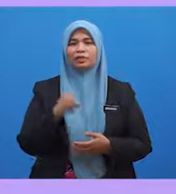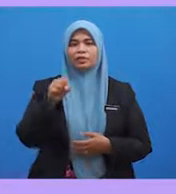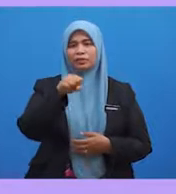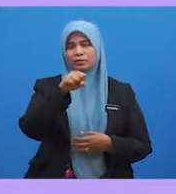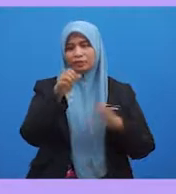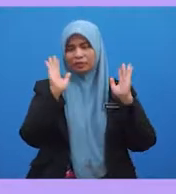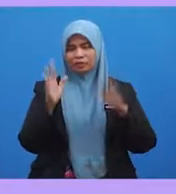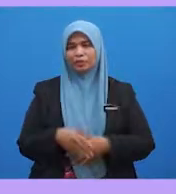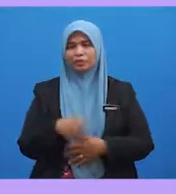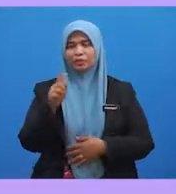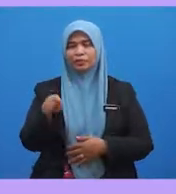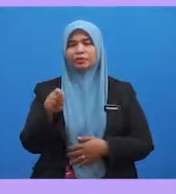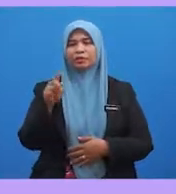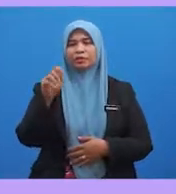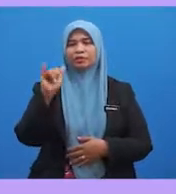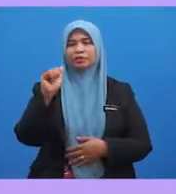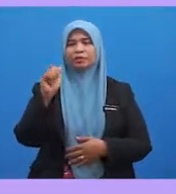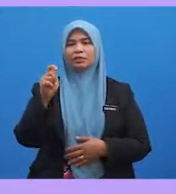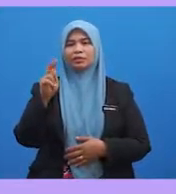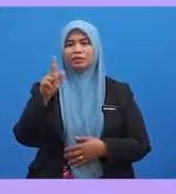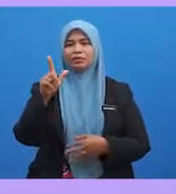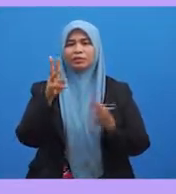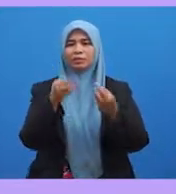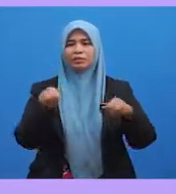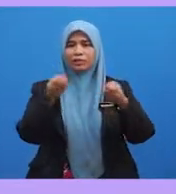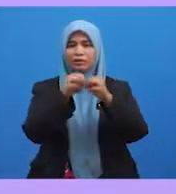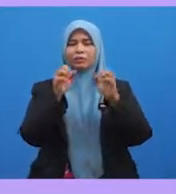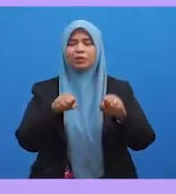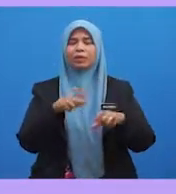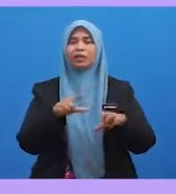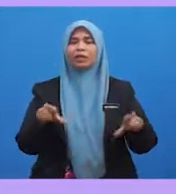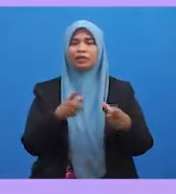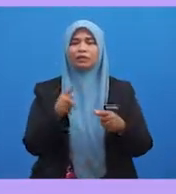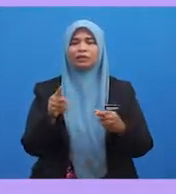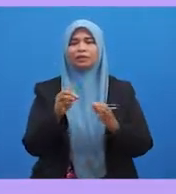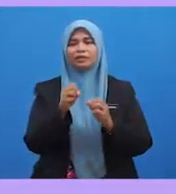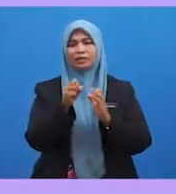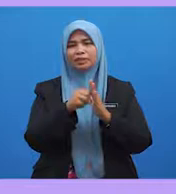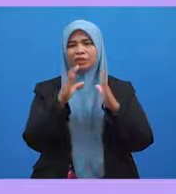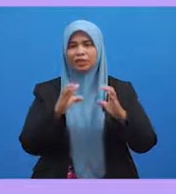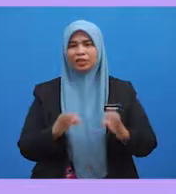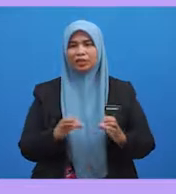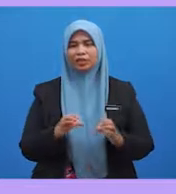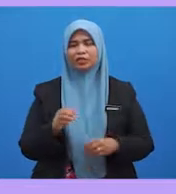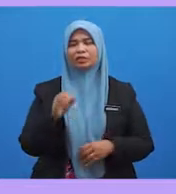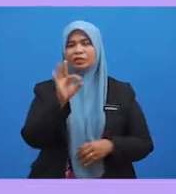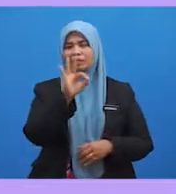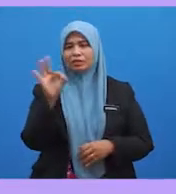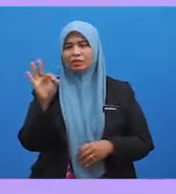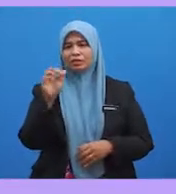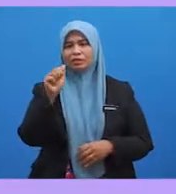Soalan yang kedua, solat sunat tahiyatul masjid boleh dilakukan secara